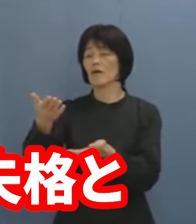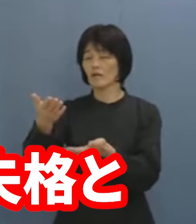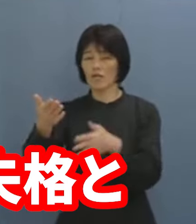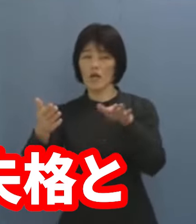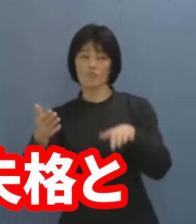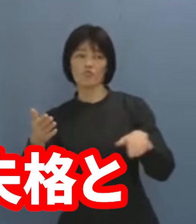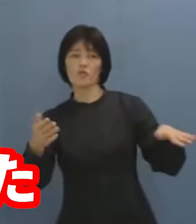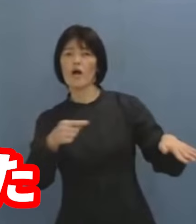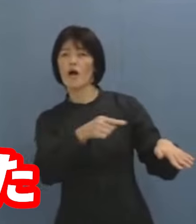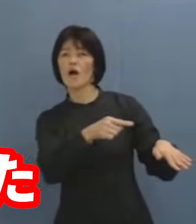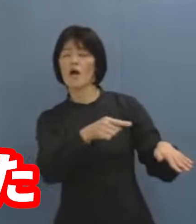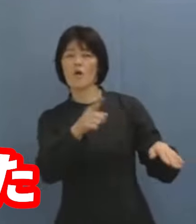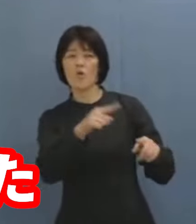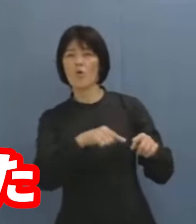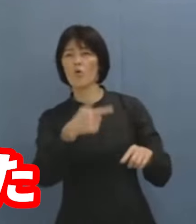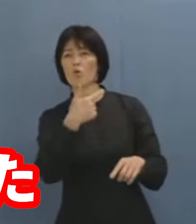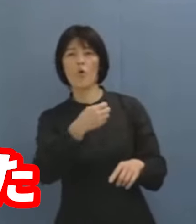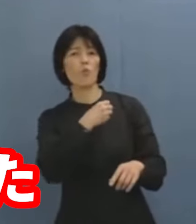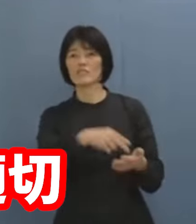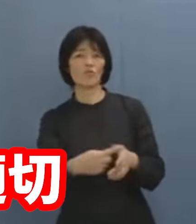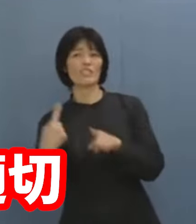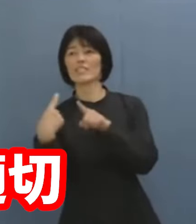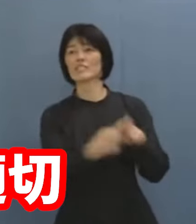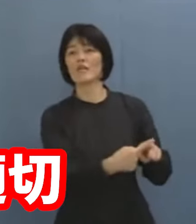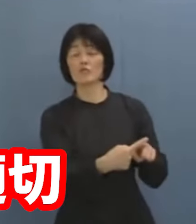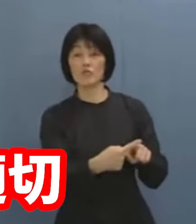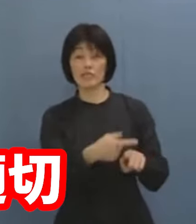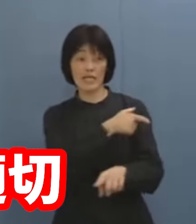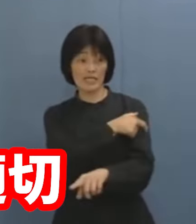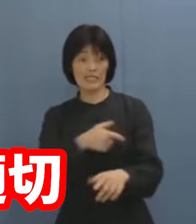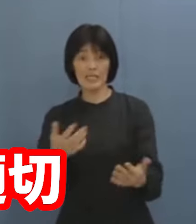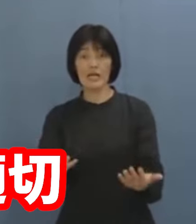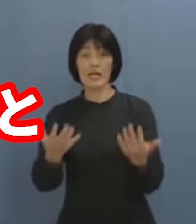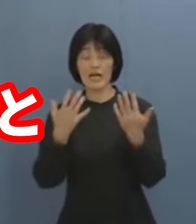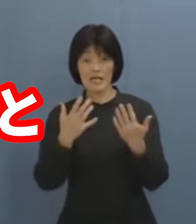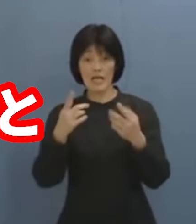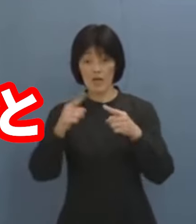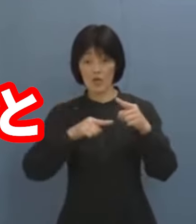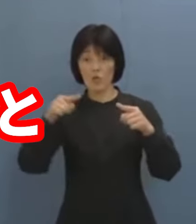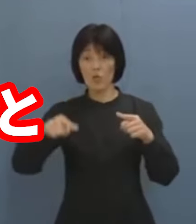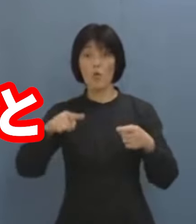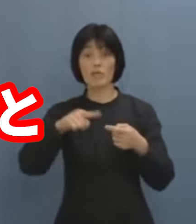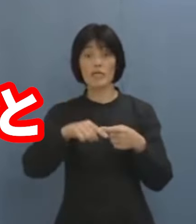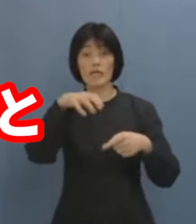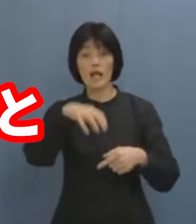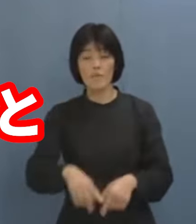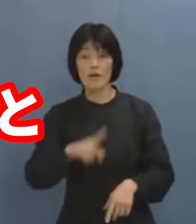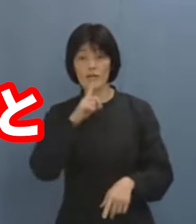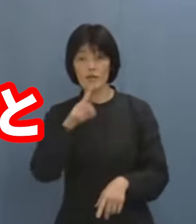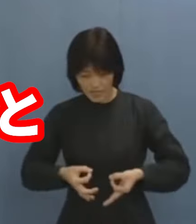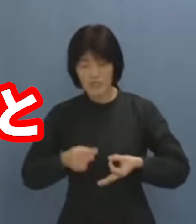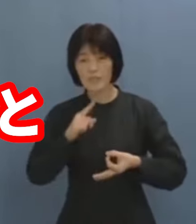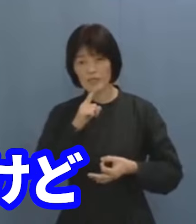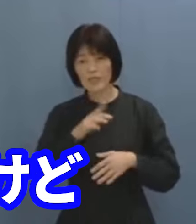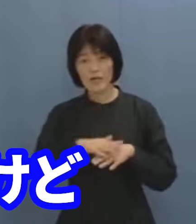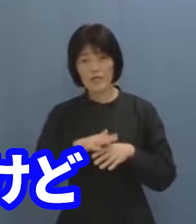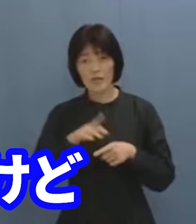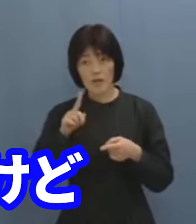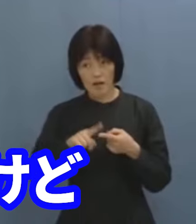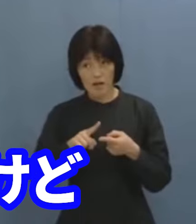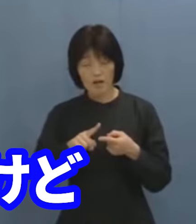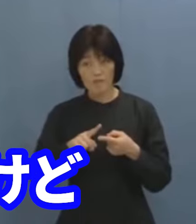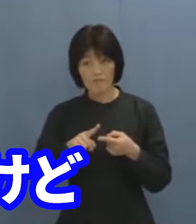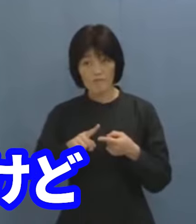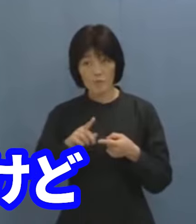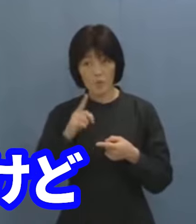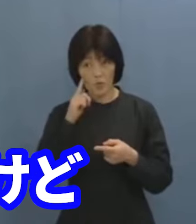務員として失格と会見の場でおっしゃった、これ今振り返ってみて適切ふさわしい発言だったと思いますでしょうか。 まあ、これここも前